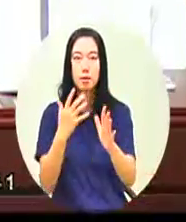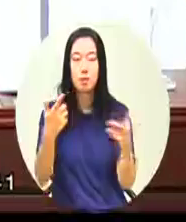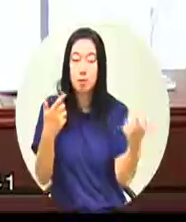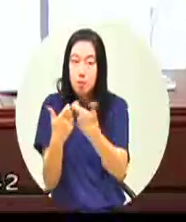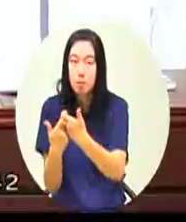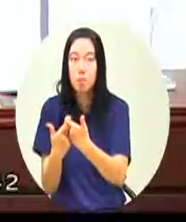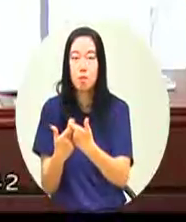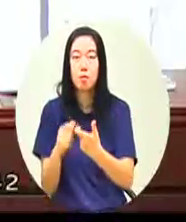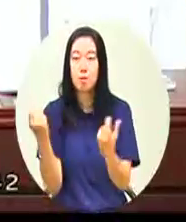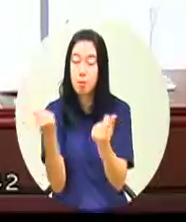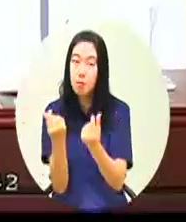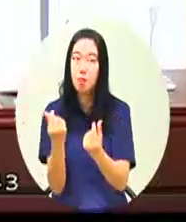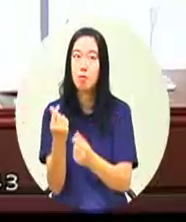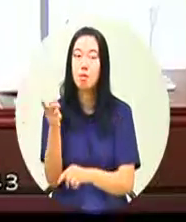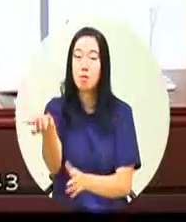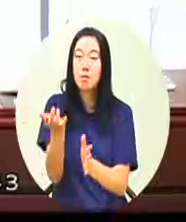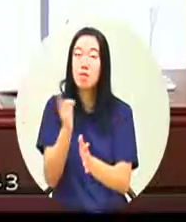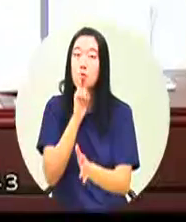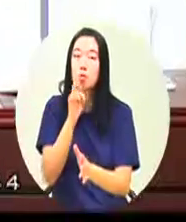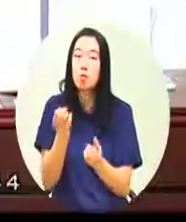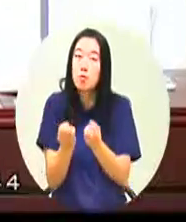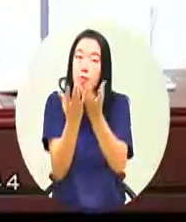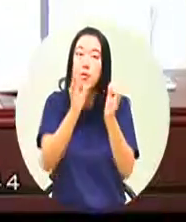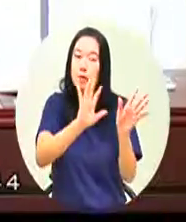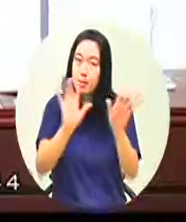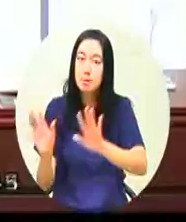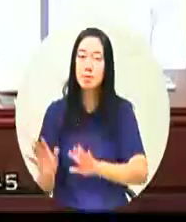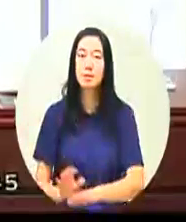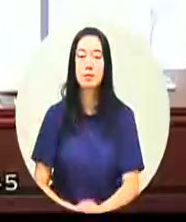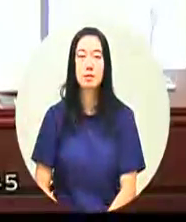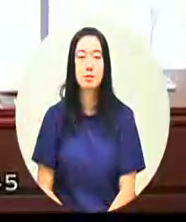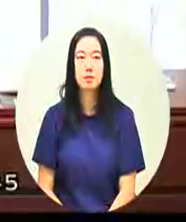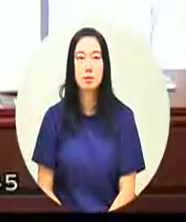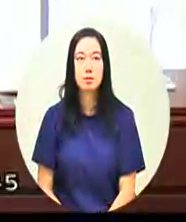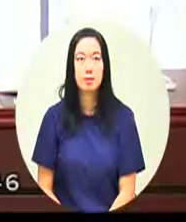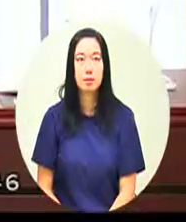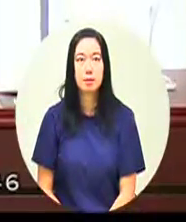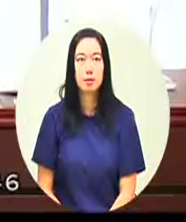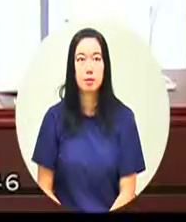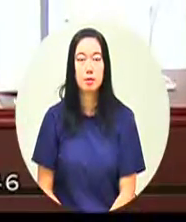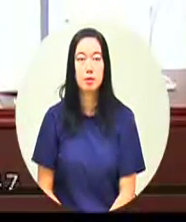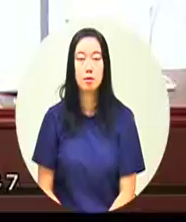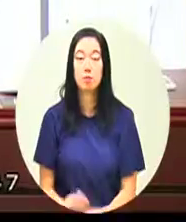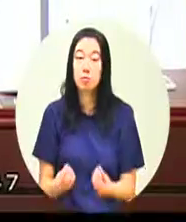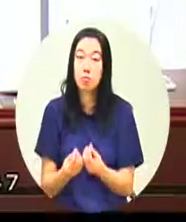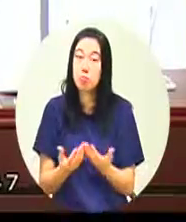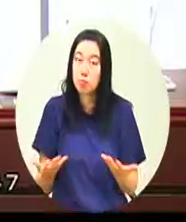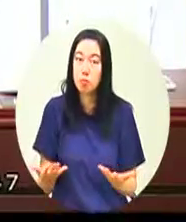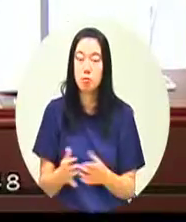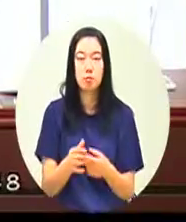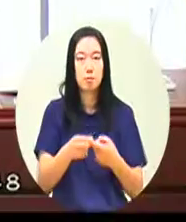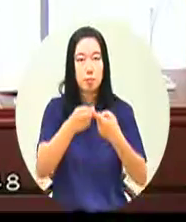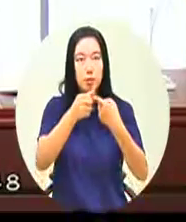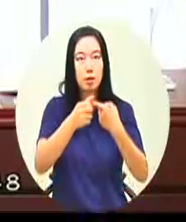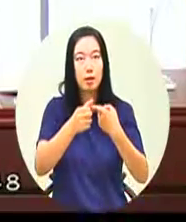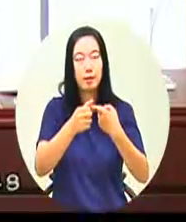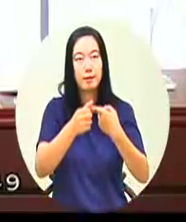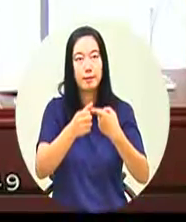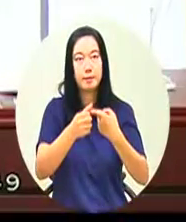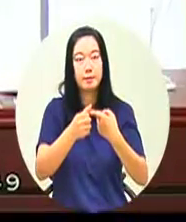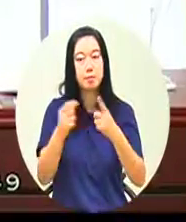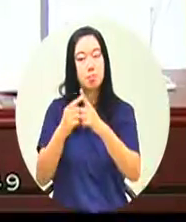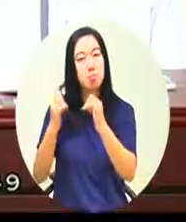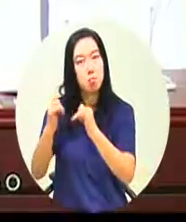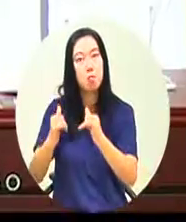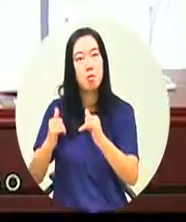过程可能有类似刚刚议员所讲的这一些状况。那处理状况，第一个除了跟那个民众